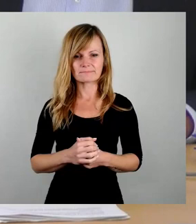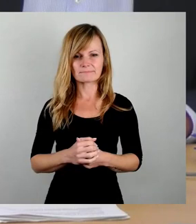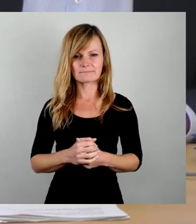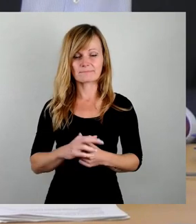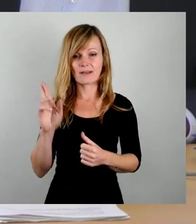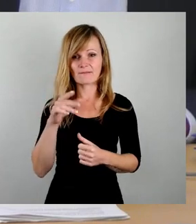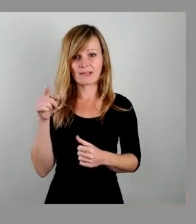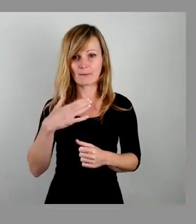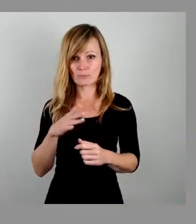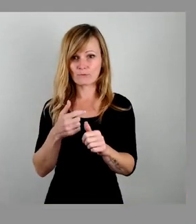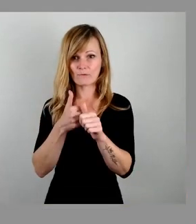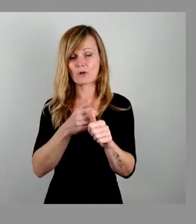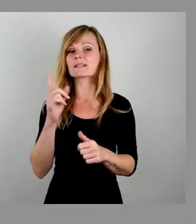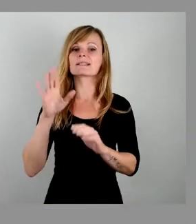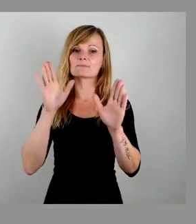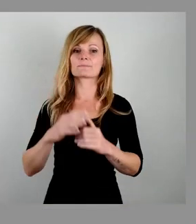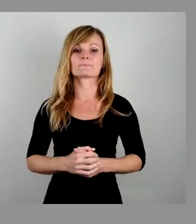jetzt um Stimmzeichen.